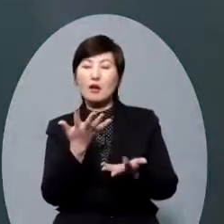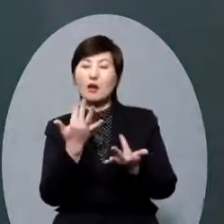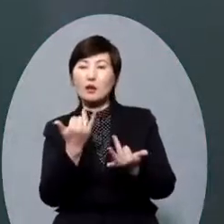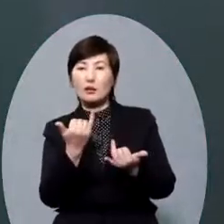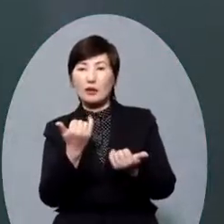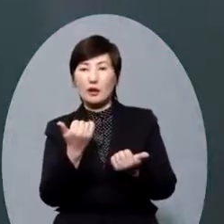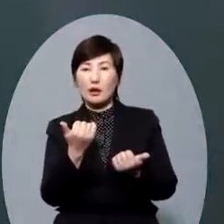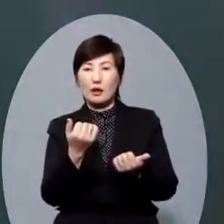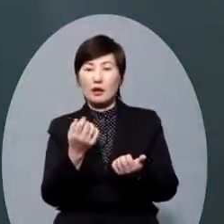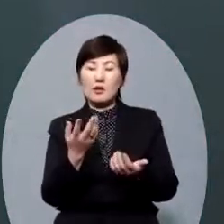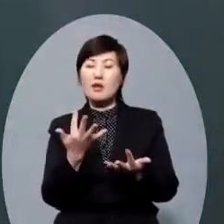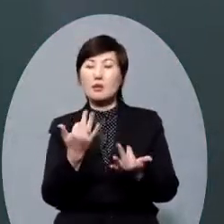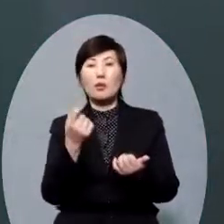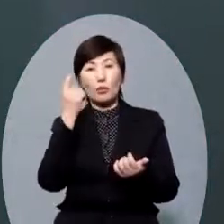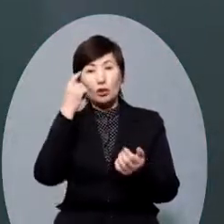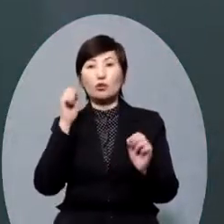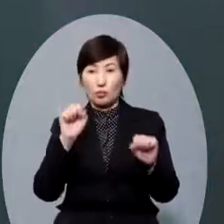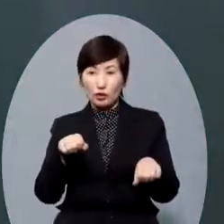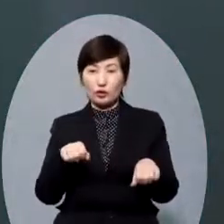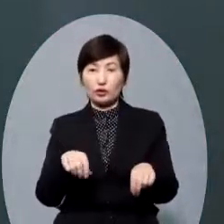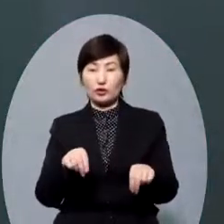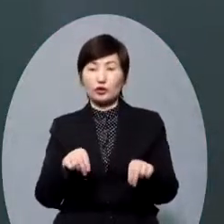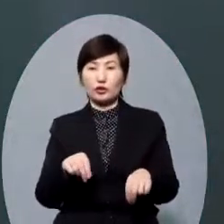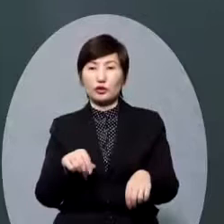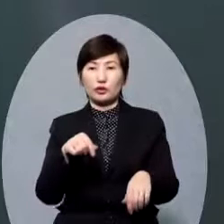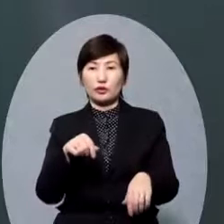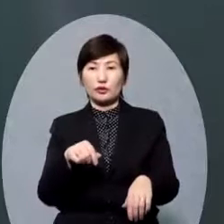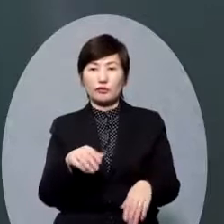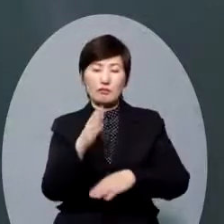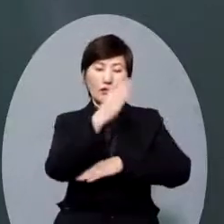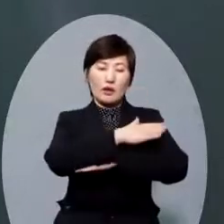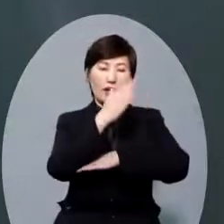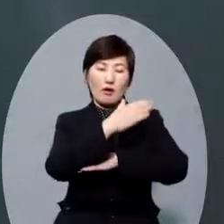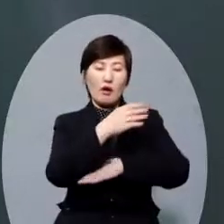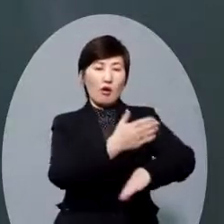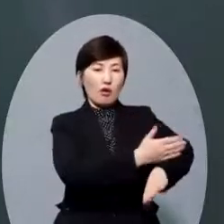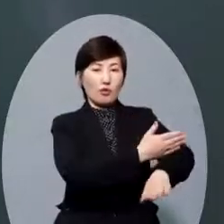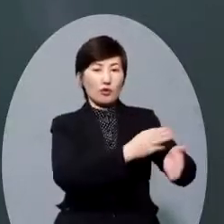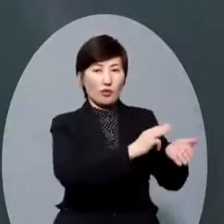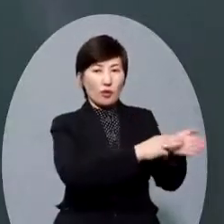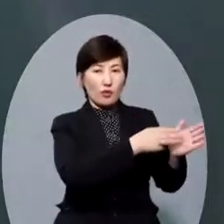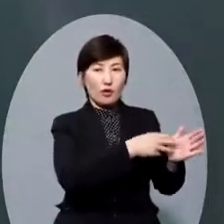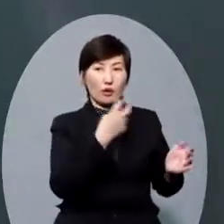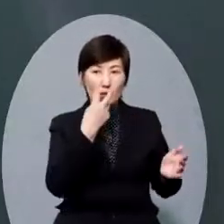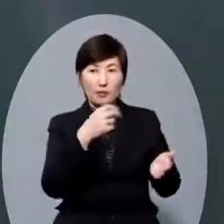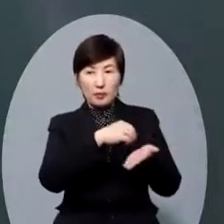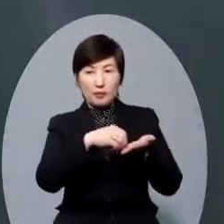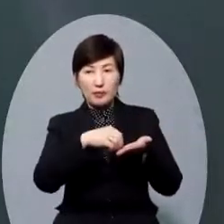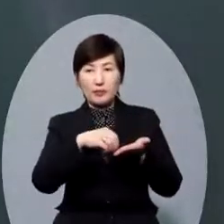мэддэхгүй энэ цэгийн мэддэхгүй координатыг олоо гэсэн бодлого байна. За налалт болдог харьцаагаа